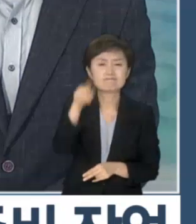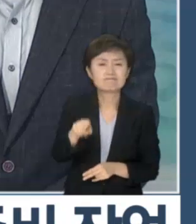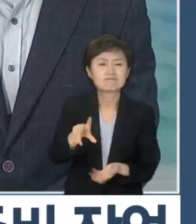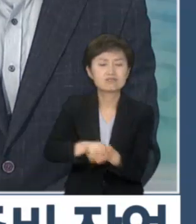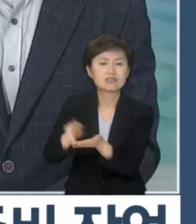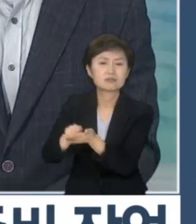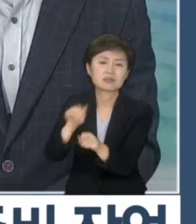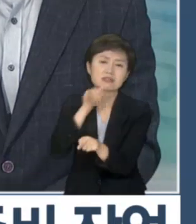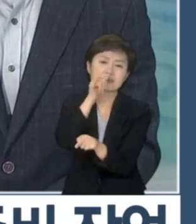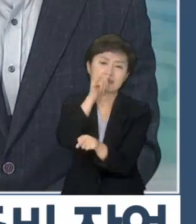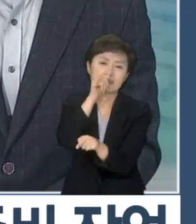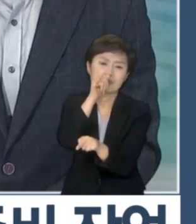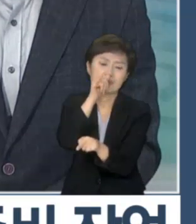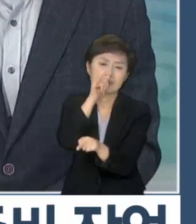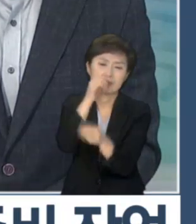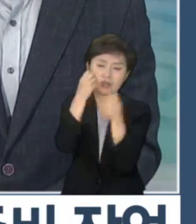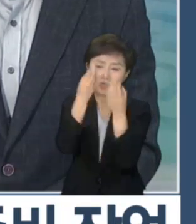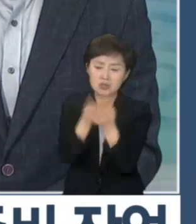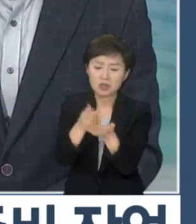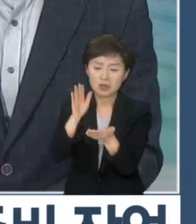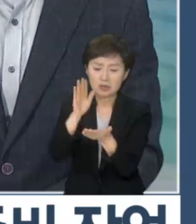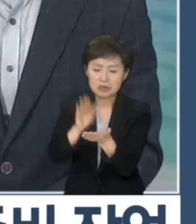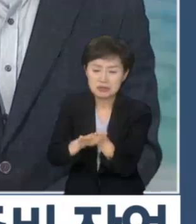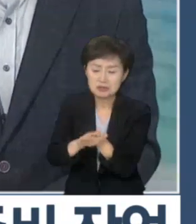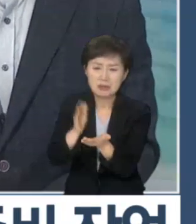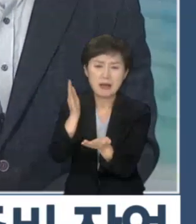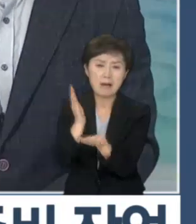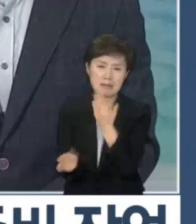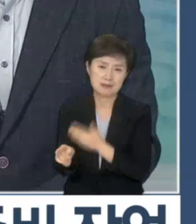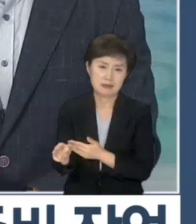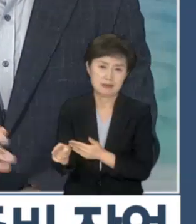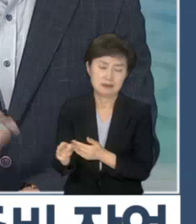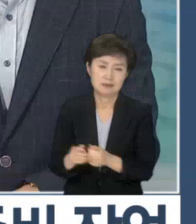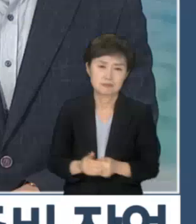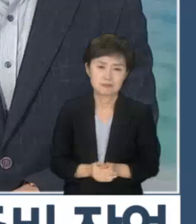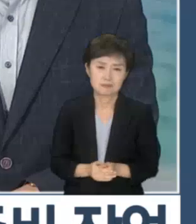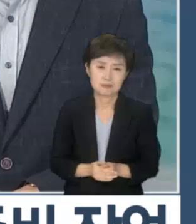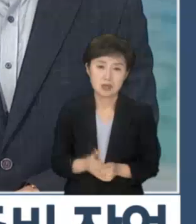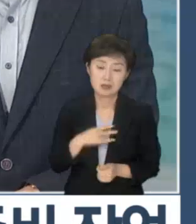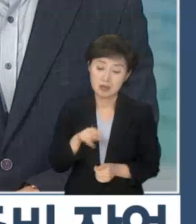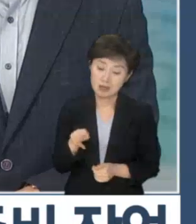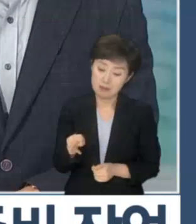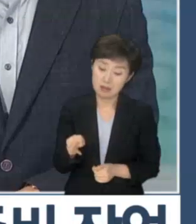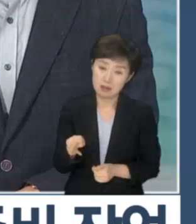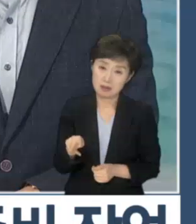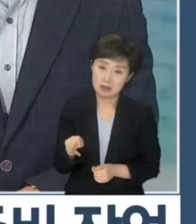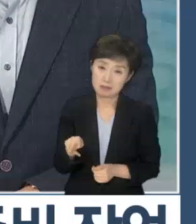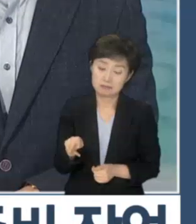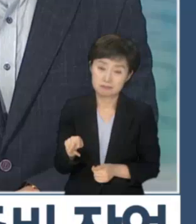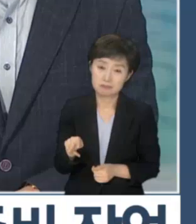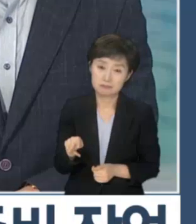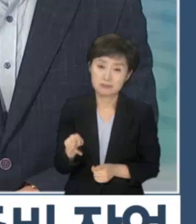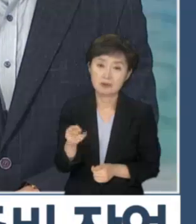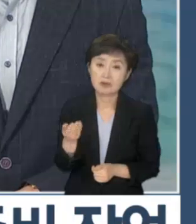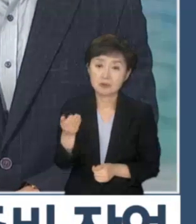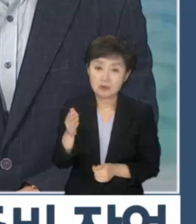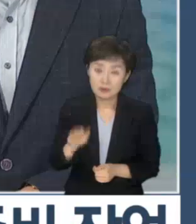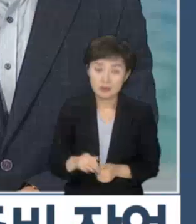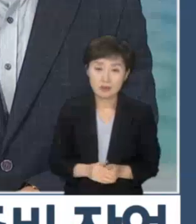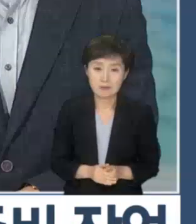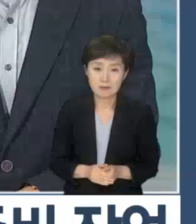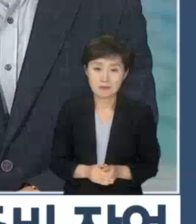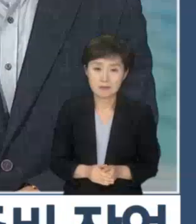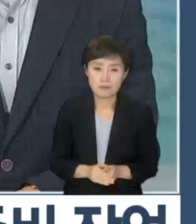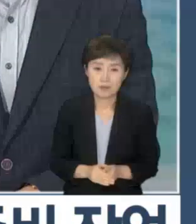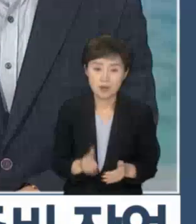자연스럽게 이것이 혁신 공천으로까지 연결될 수가 있을 텐데요. 저는 매우 구체적인 사례를 말씀드렸습니다. 그런데 손